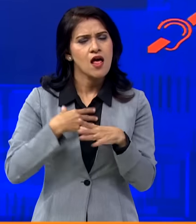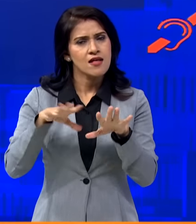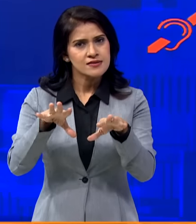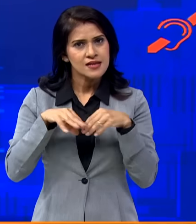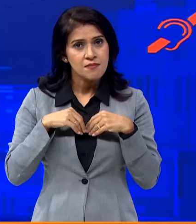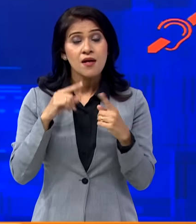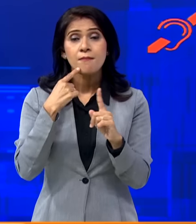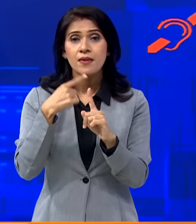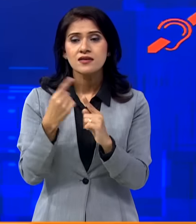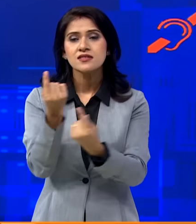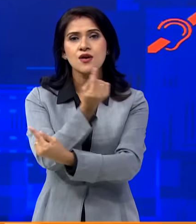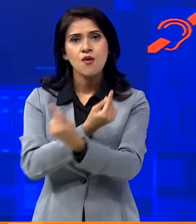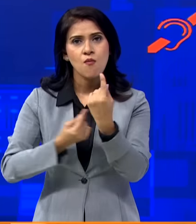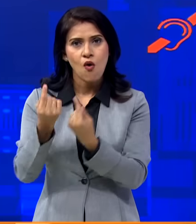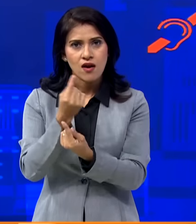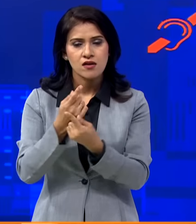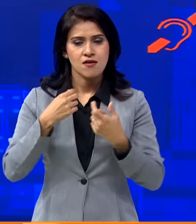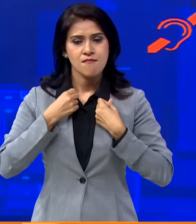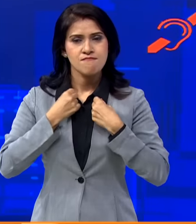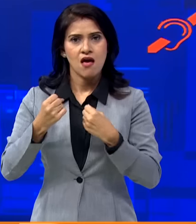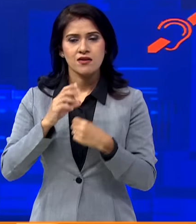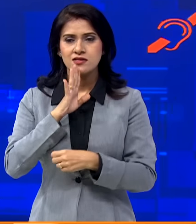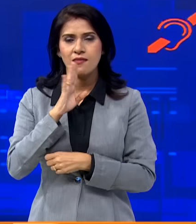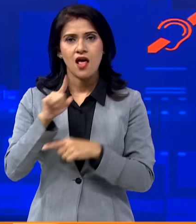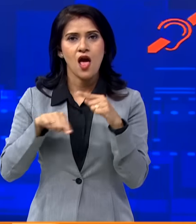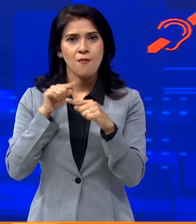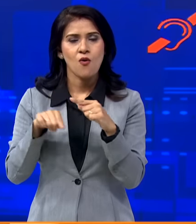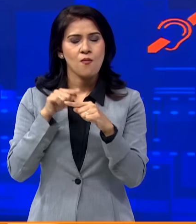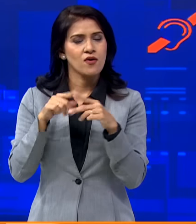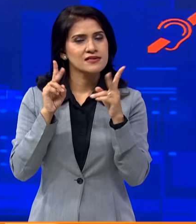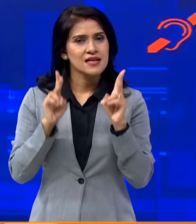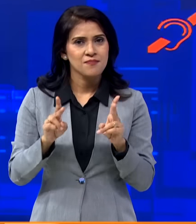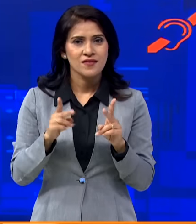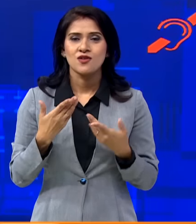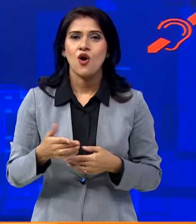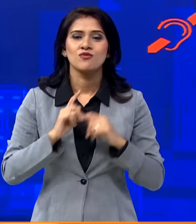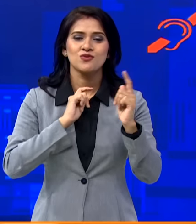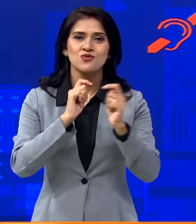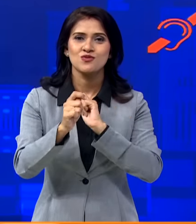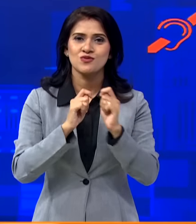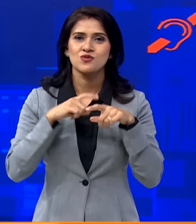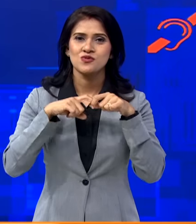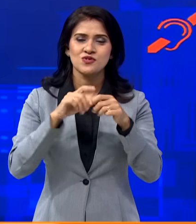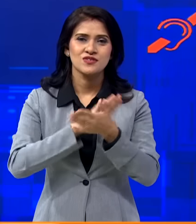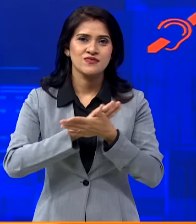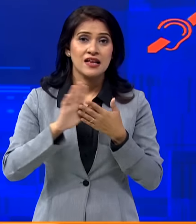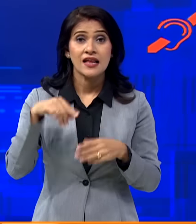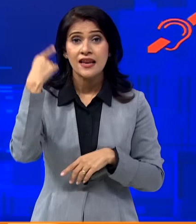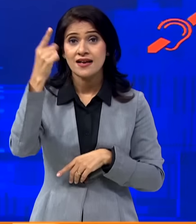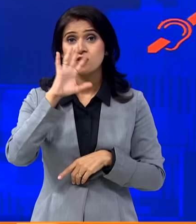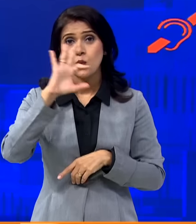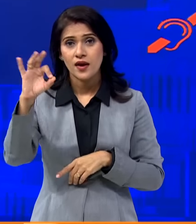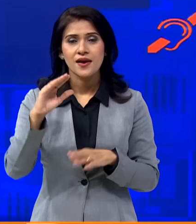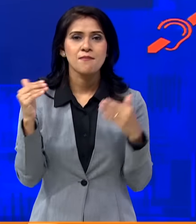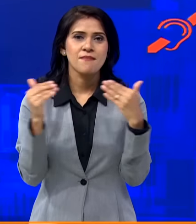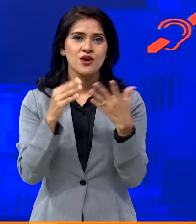और राजनीति में भी इसी बेबाकी से अपनी बात कहते रहेंगे आज का मुकदमा यही खत्म करते हैं अगले हफ्ते आपसे मुलाकात होगी एक नई